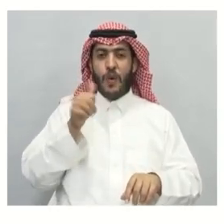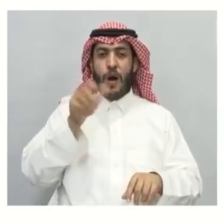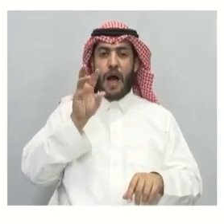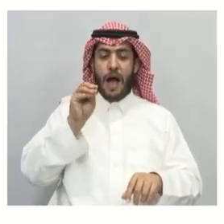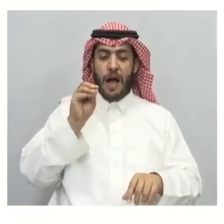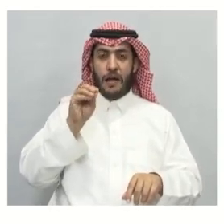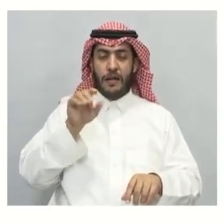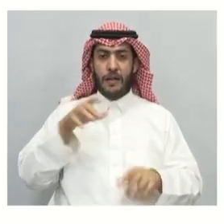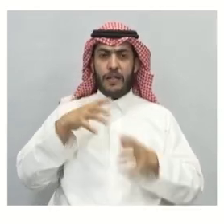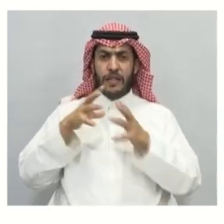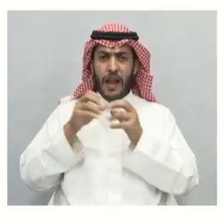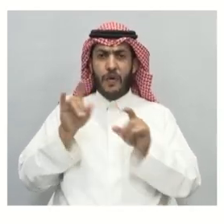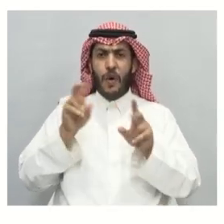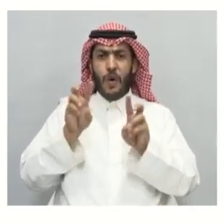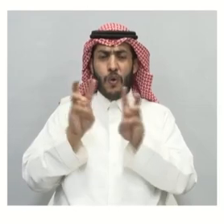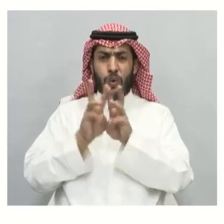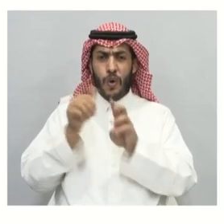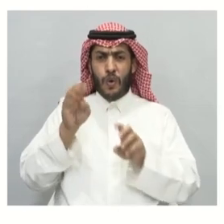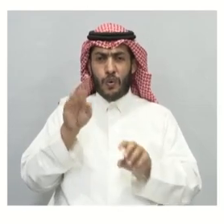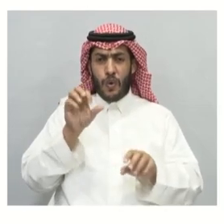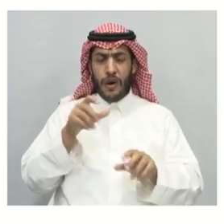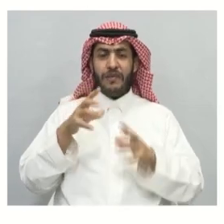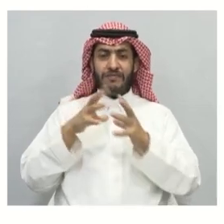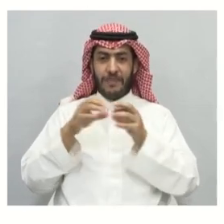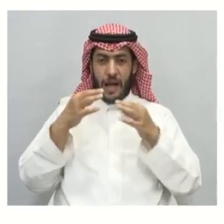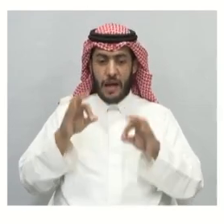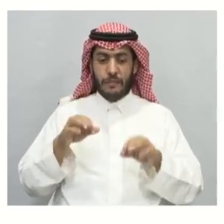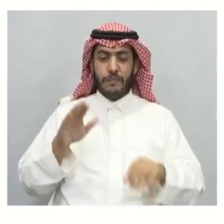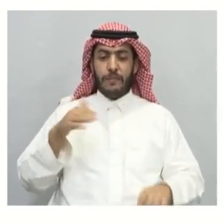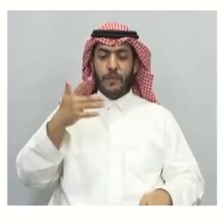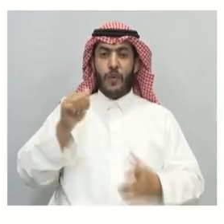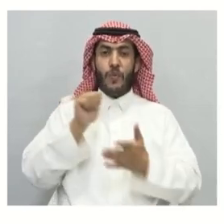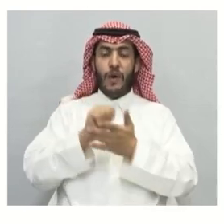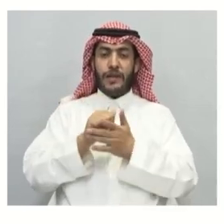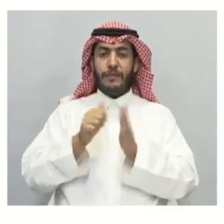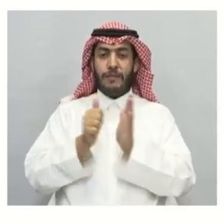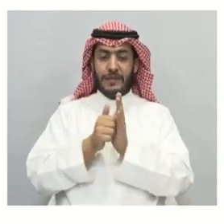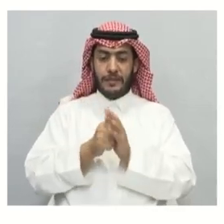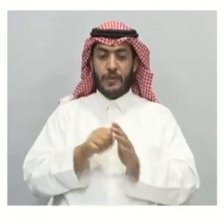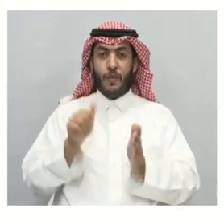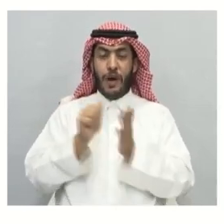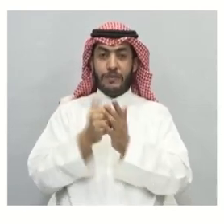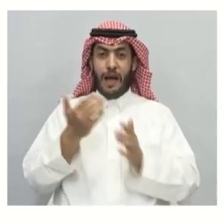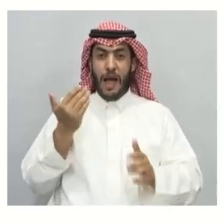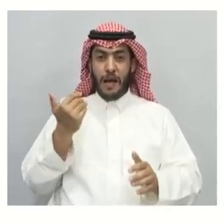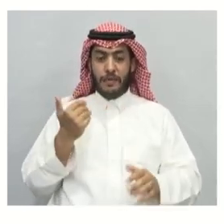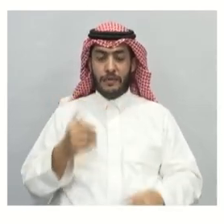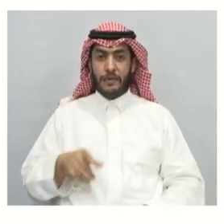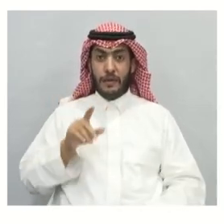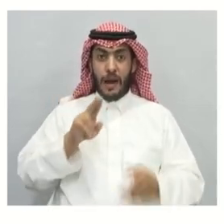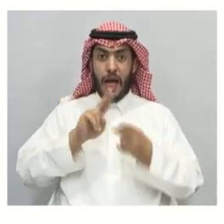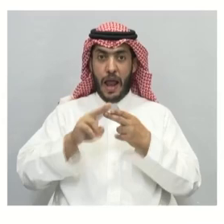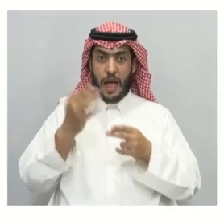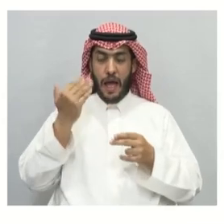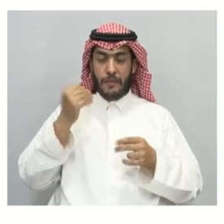اخذنا تعريف الالكترون بشكل عام واخذنا عليه واجب منزلي بس قبل الواجب المنزلي قبل لا ناخذ حل